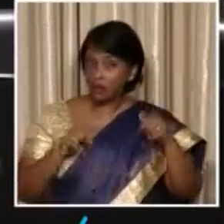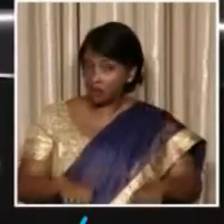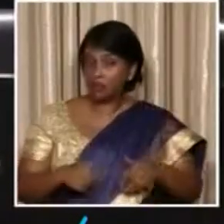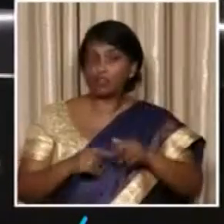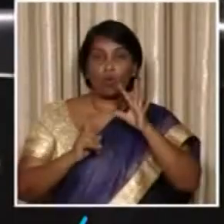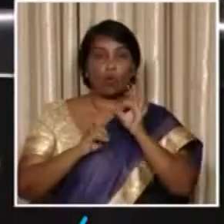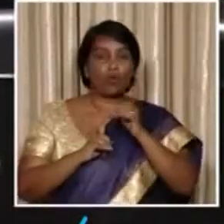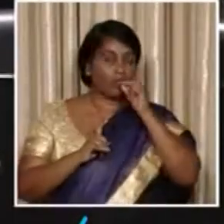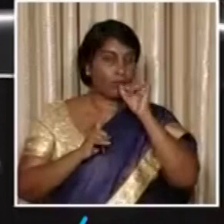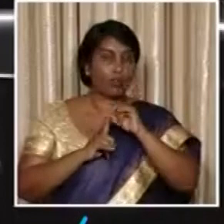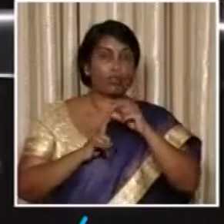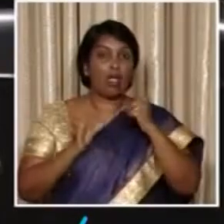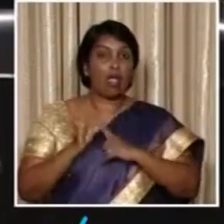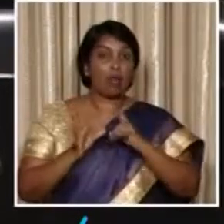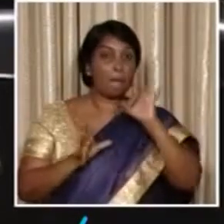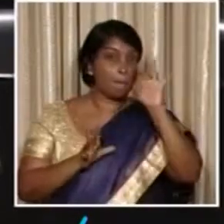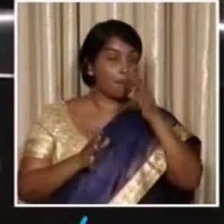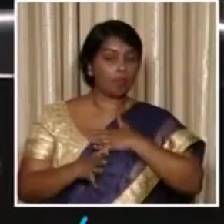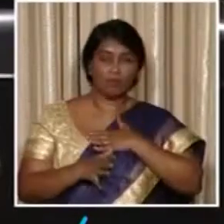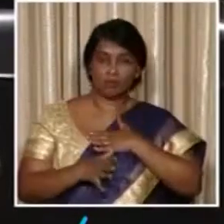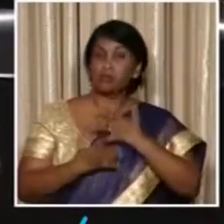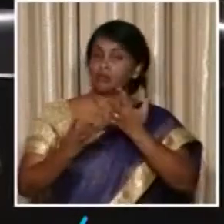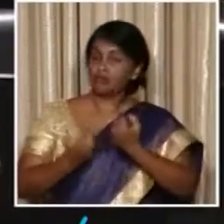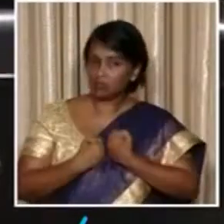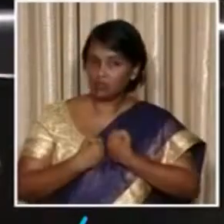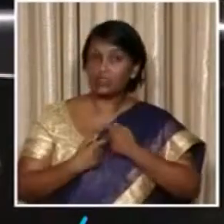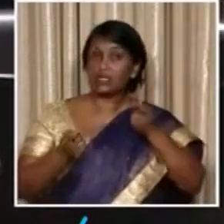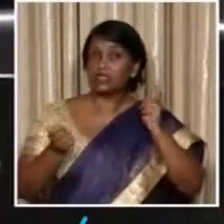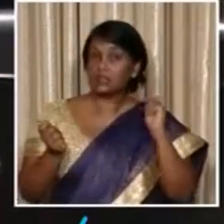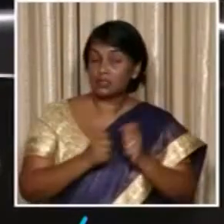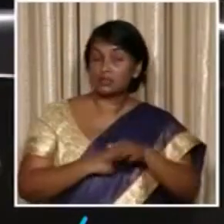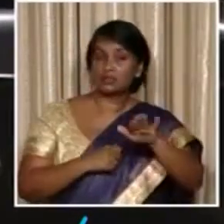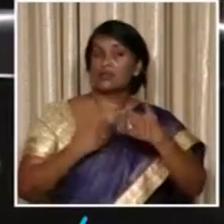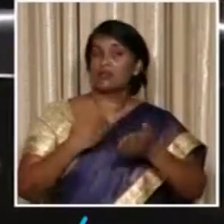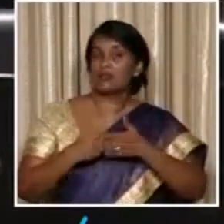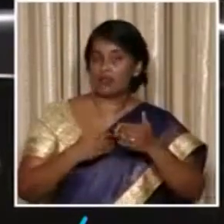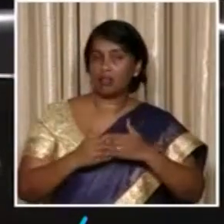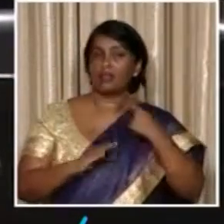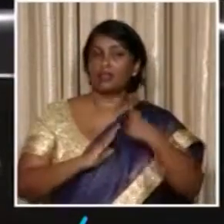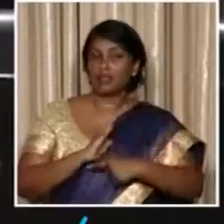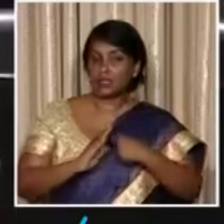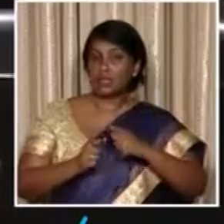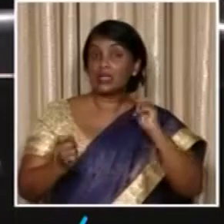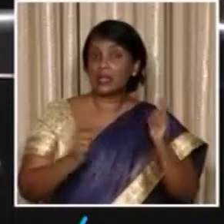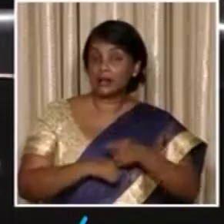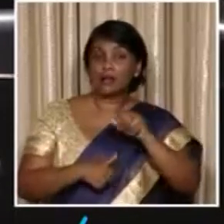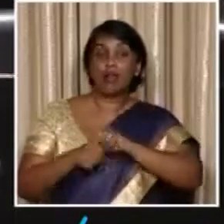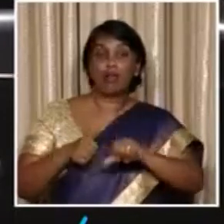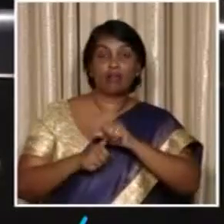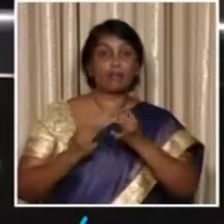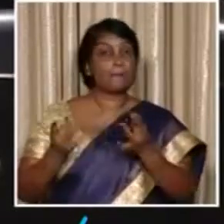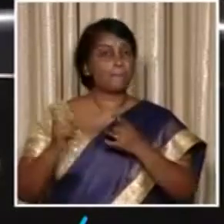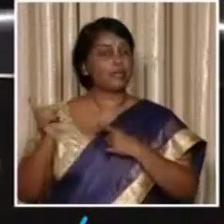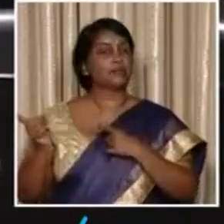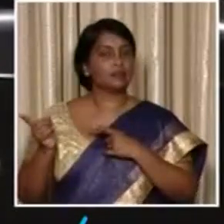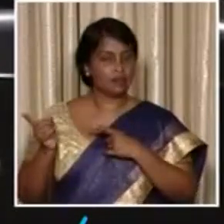වෙනකොට පුත්‍රලන් දිස්ත්‍රික්කේ අක්කර 15ක් මම අරගෙන ක්‍රිකට් ක්‍රීඩාංගණයක් හදාගෙන යනවා ශ්‍රී ලංකා ක්‍රිකට් ආයතනයට පිසිද්ද